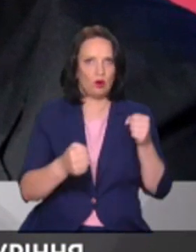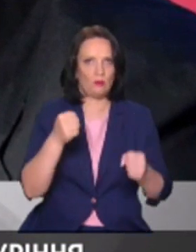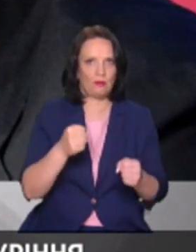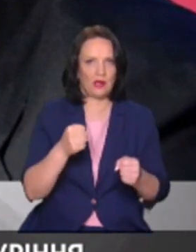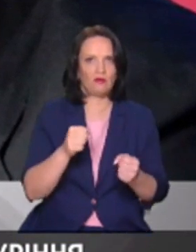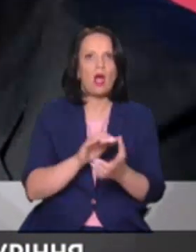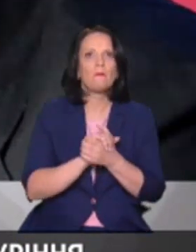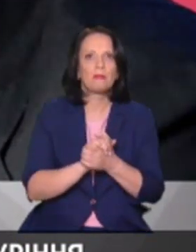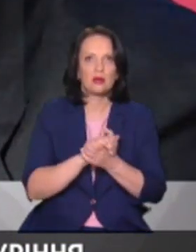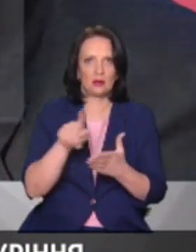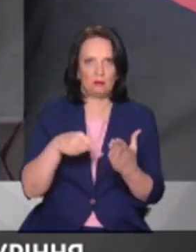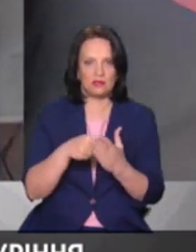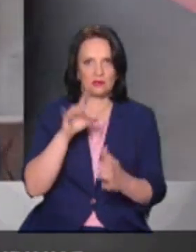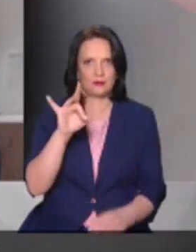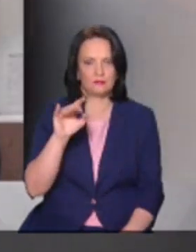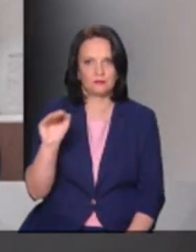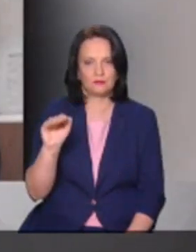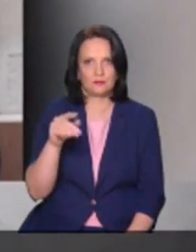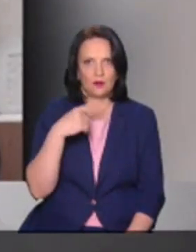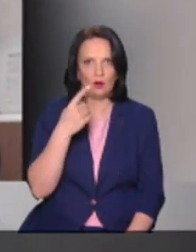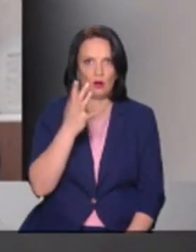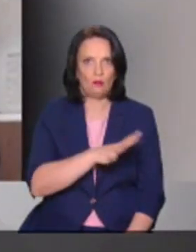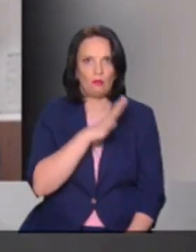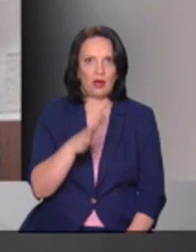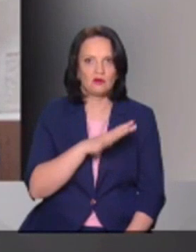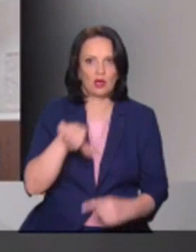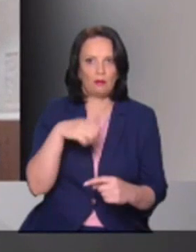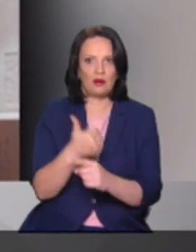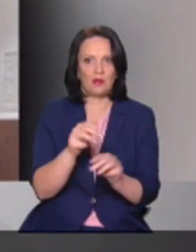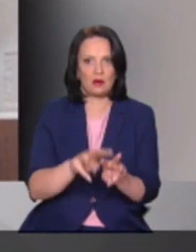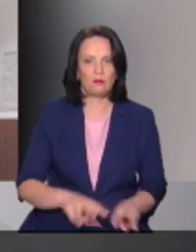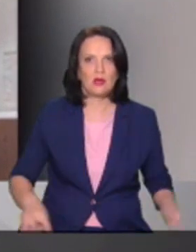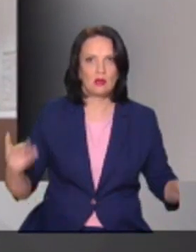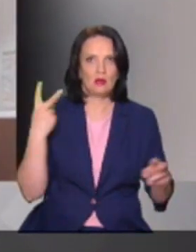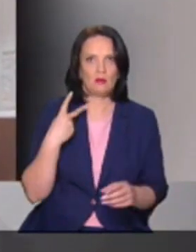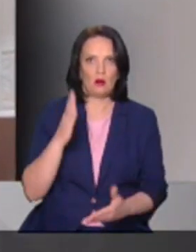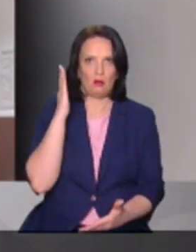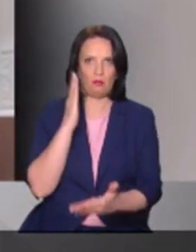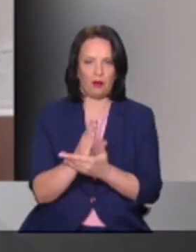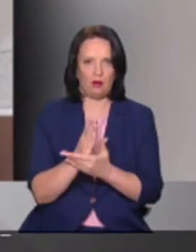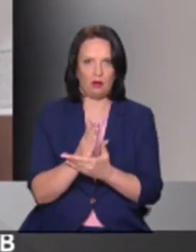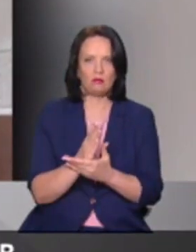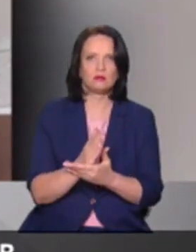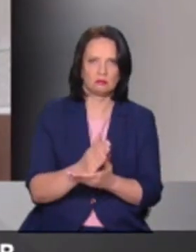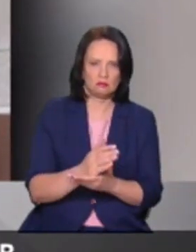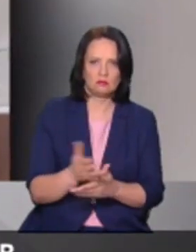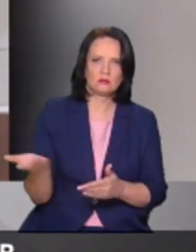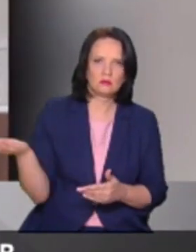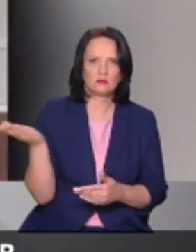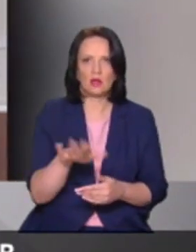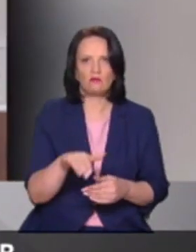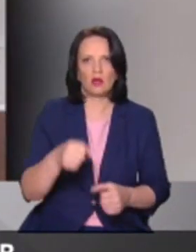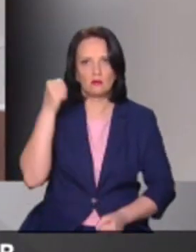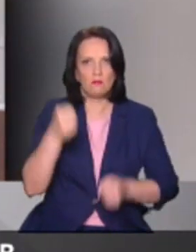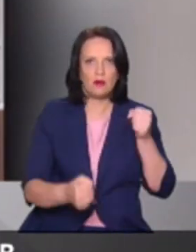міста Російської Федерації. Мовляв, колишній прем'єр-міністр Британії прямим текстом закликав вдарити по